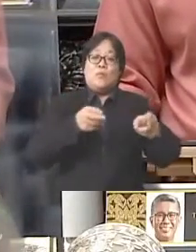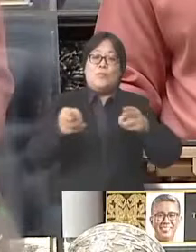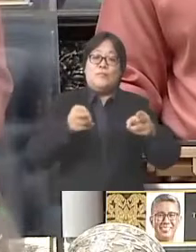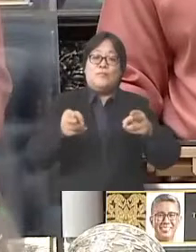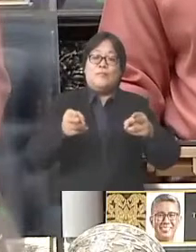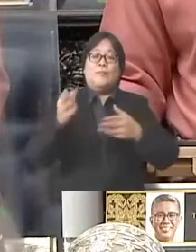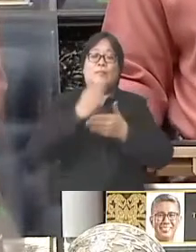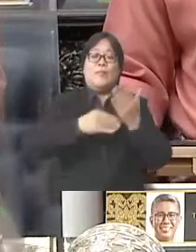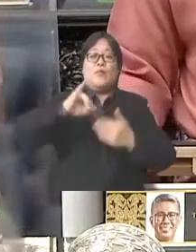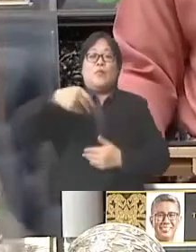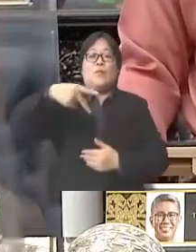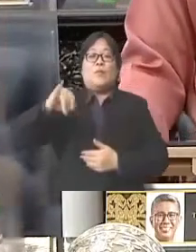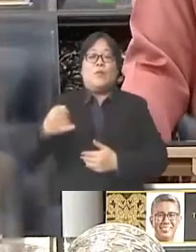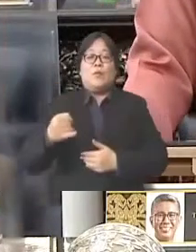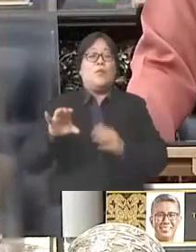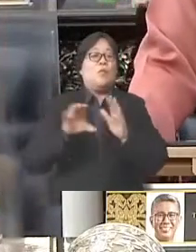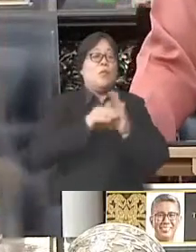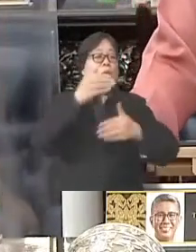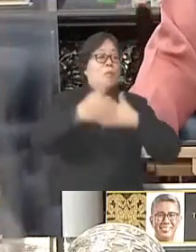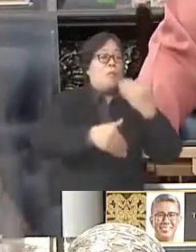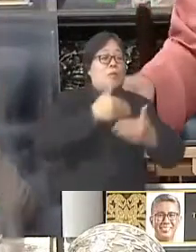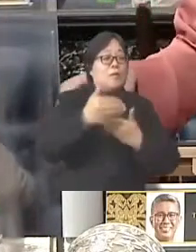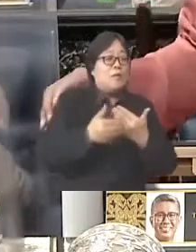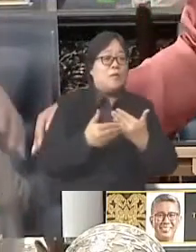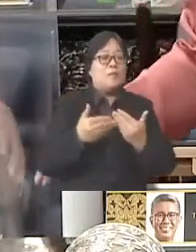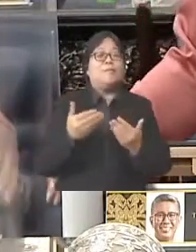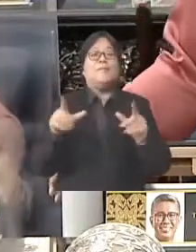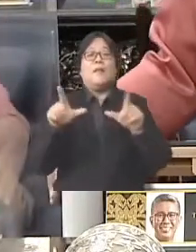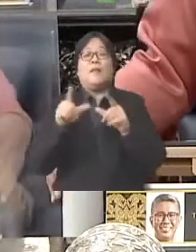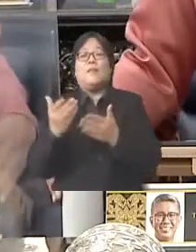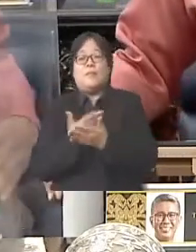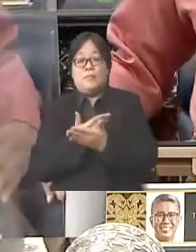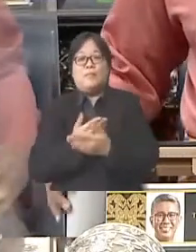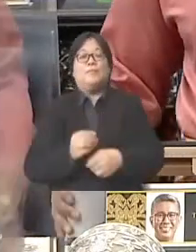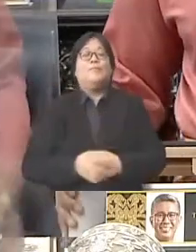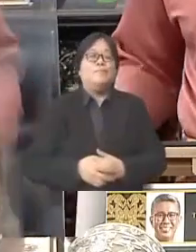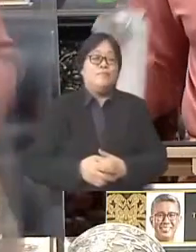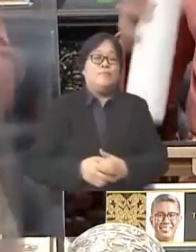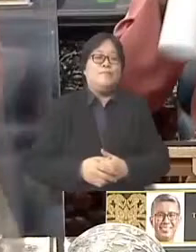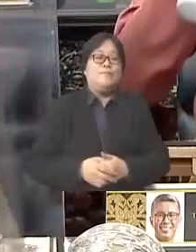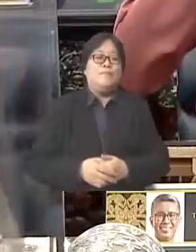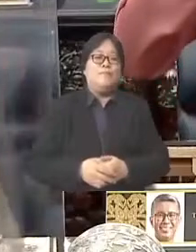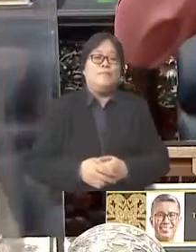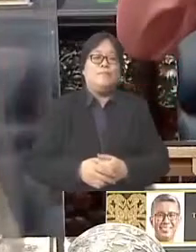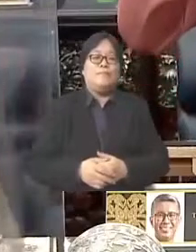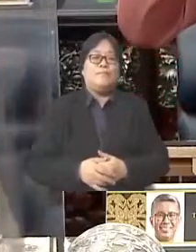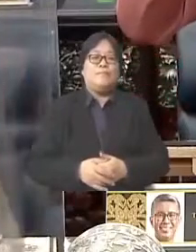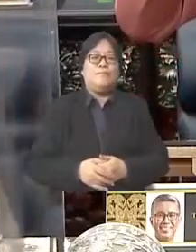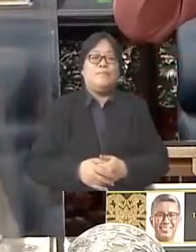berurusan dengan pihak jpj seperti flu lupa buat memperbarui listen membantu